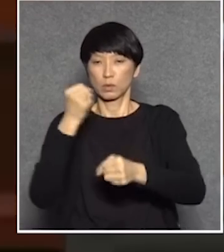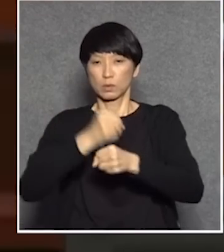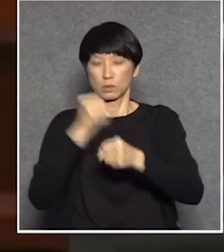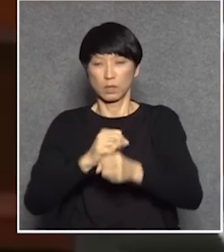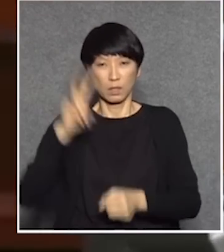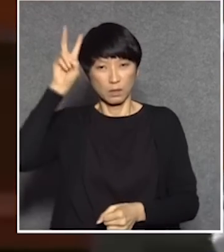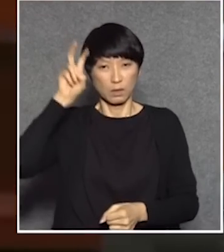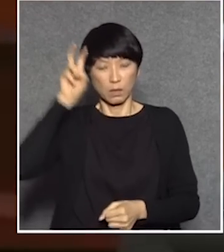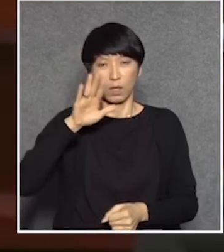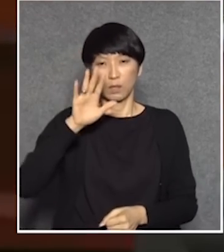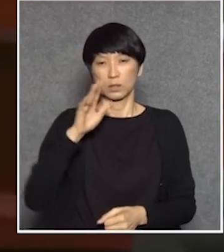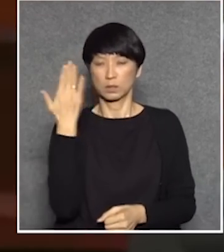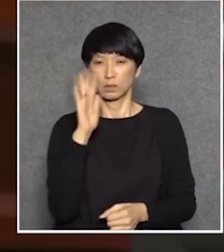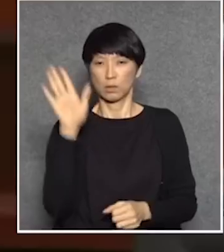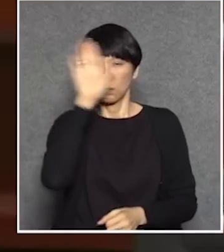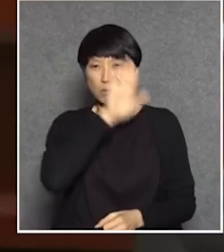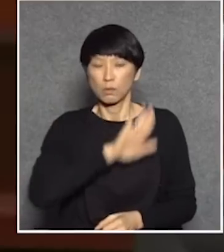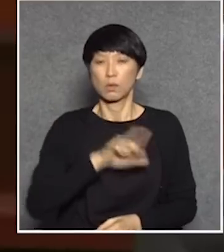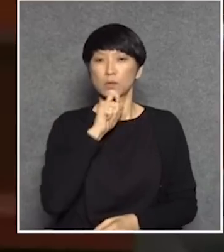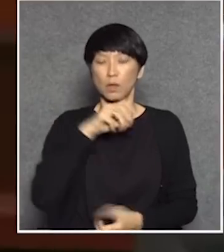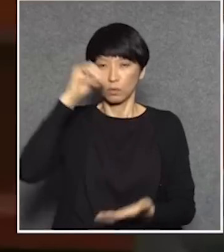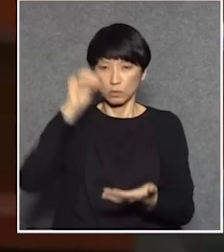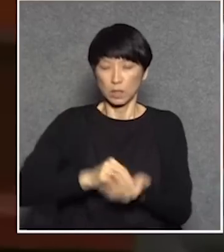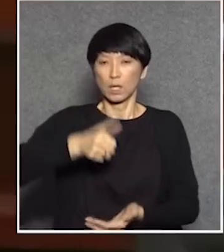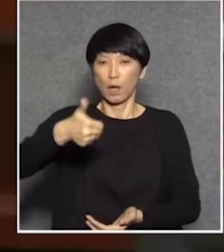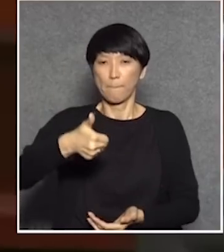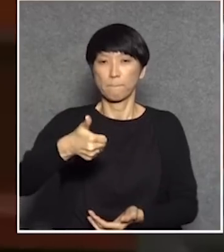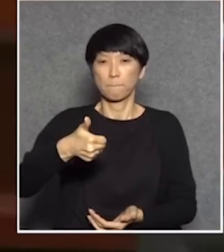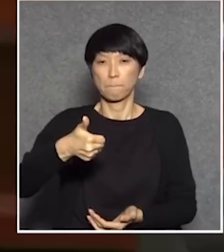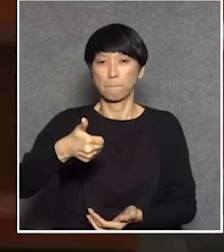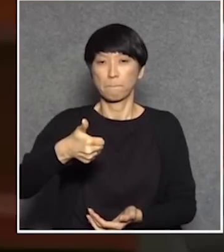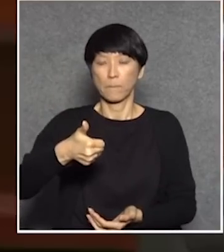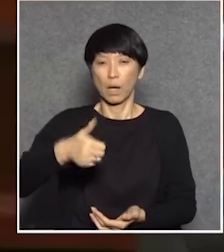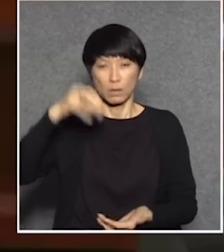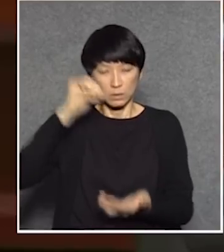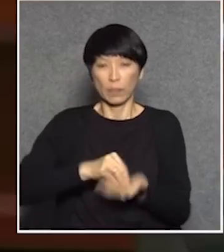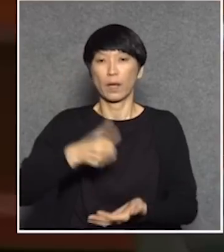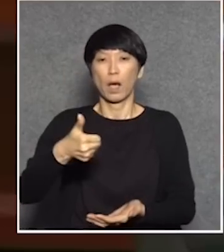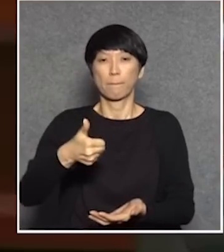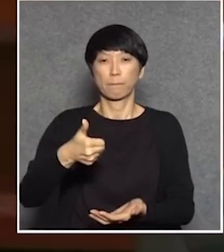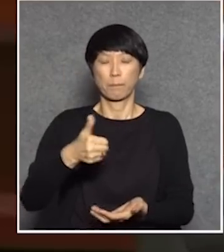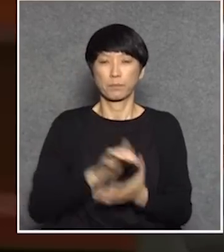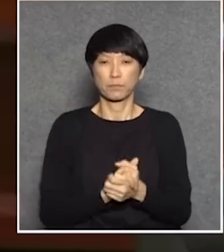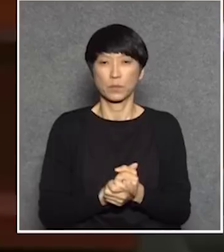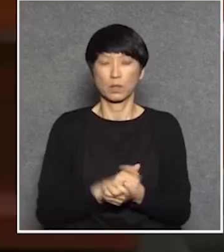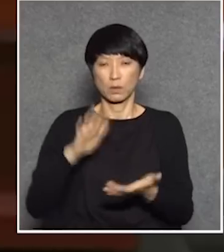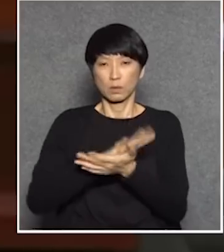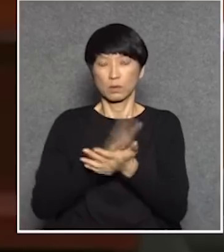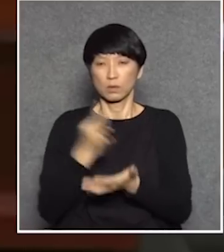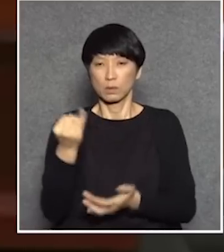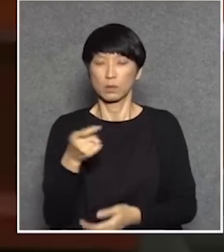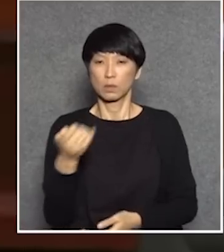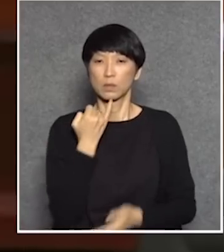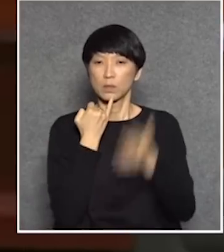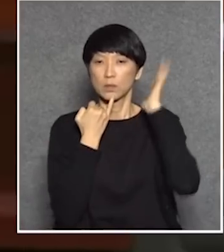手，好像一定對的，這個說法是是不是例的，是吧？那當年你弟弟就是搞事的幕